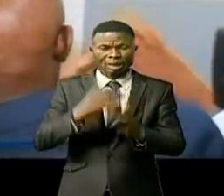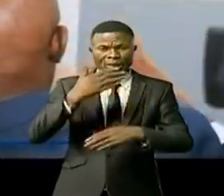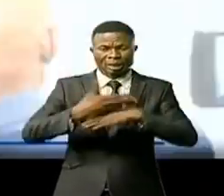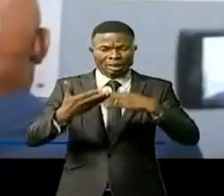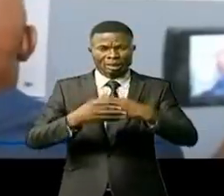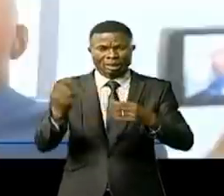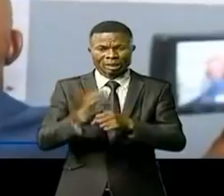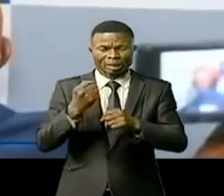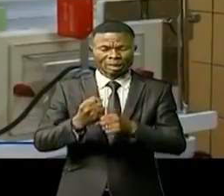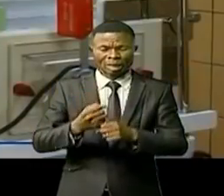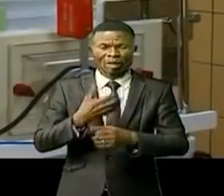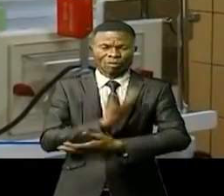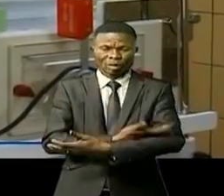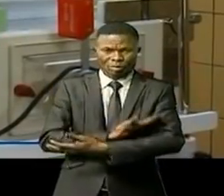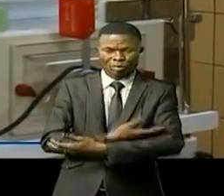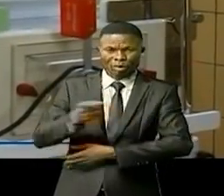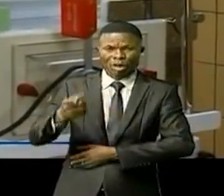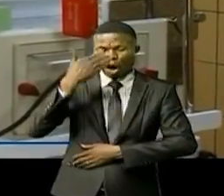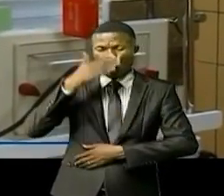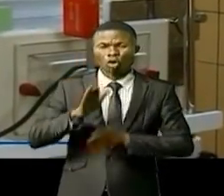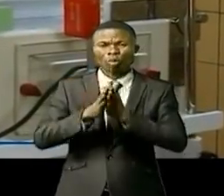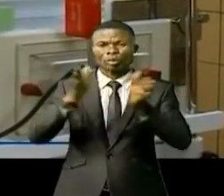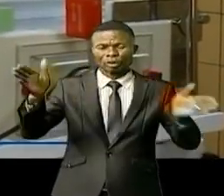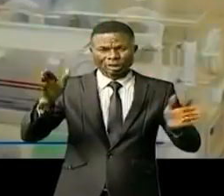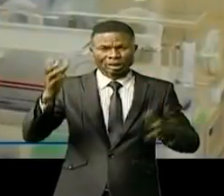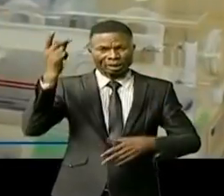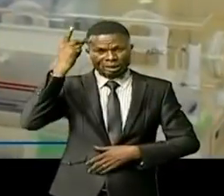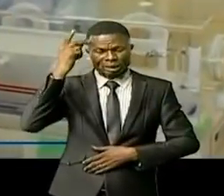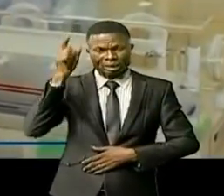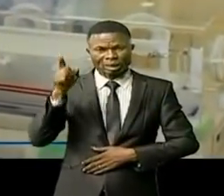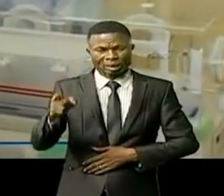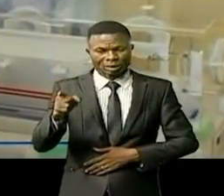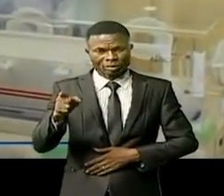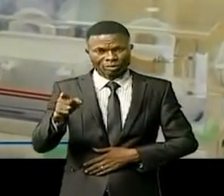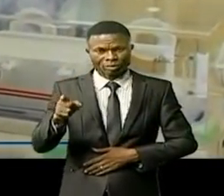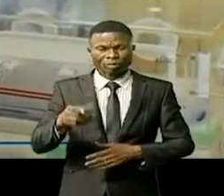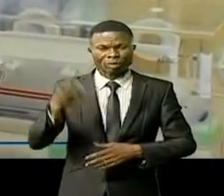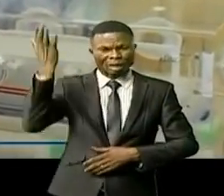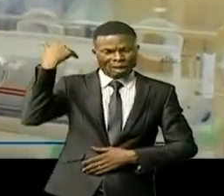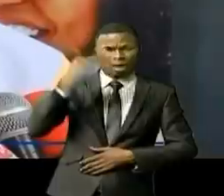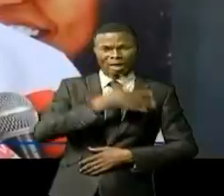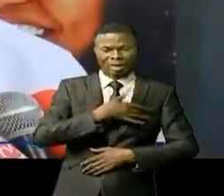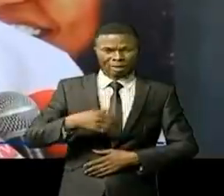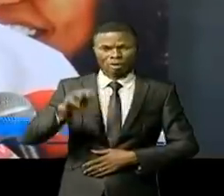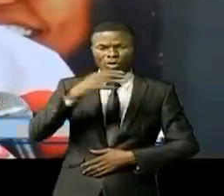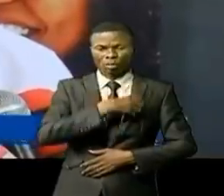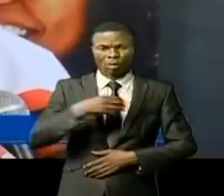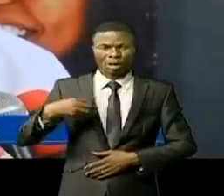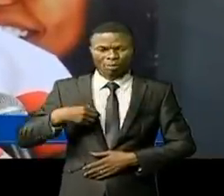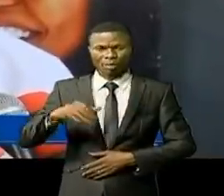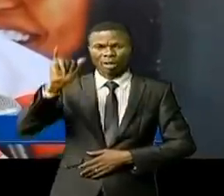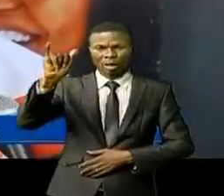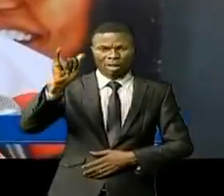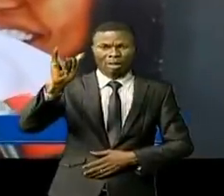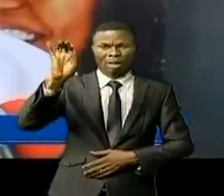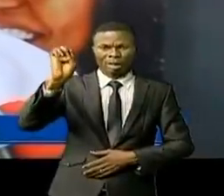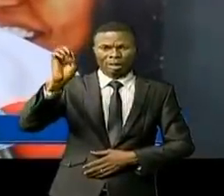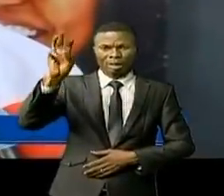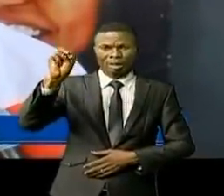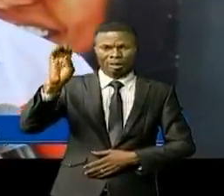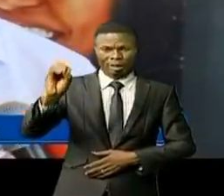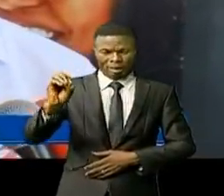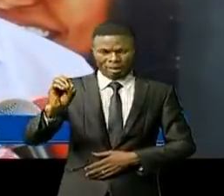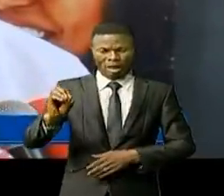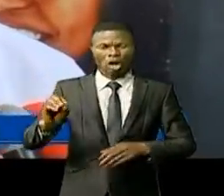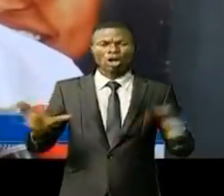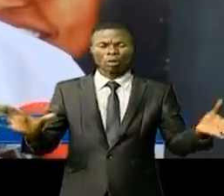service pédiatrique de l'hôpital général de référence de Kinshasa, ex-Mamaemo. On est en collaboration avec la Task